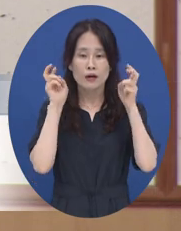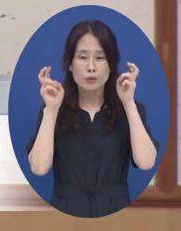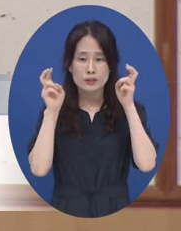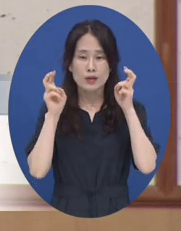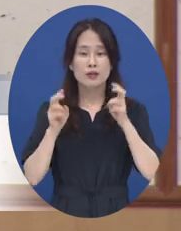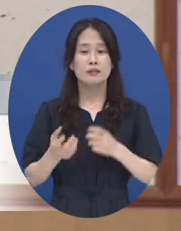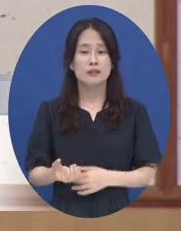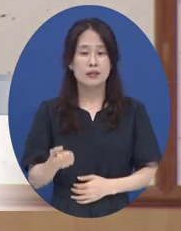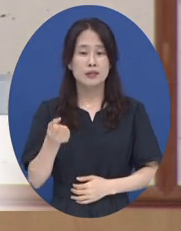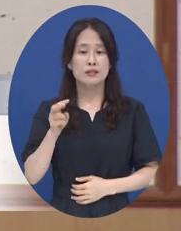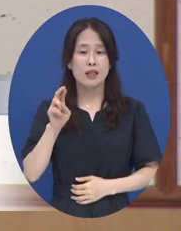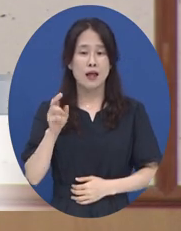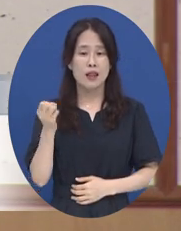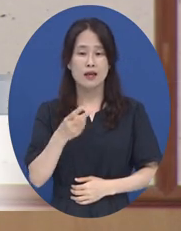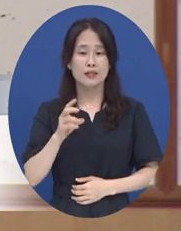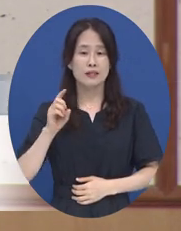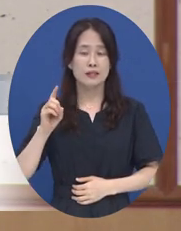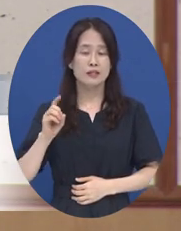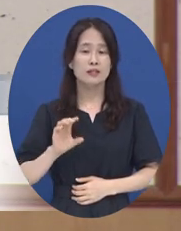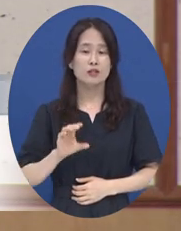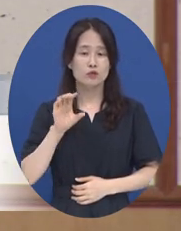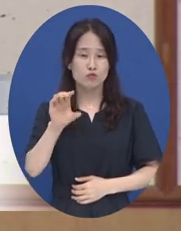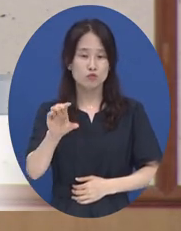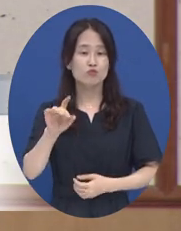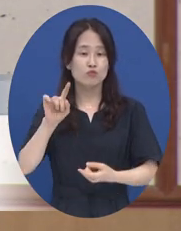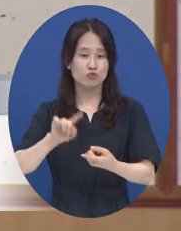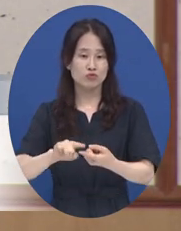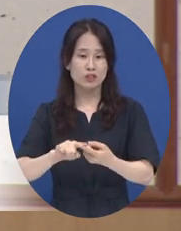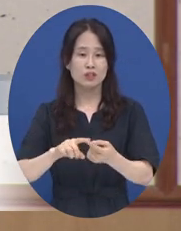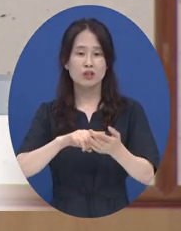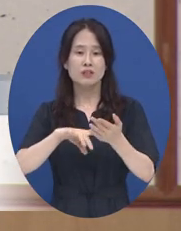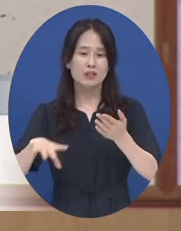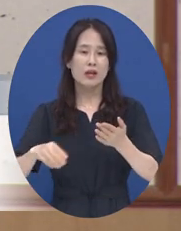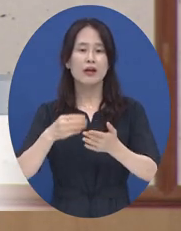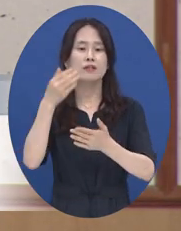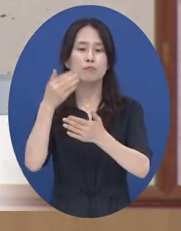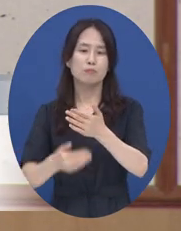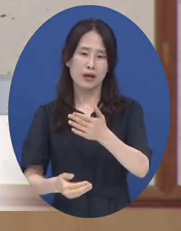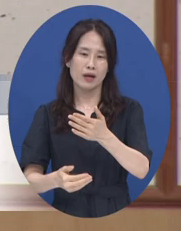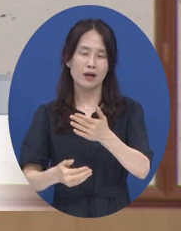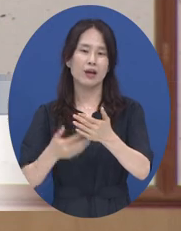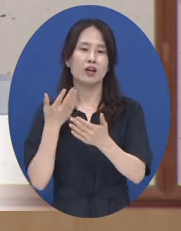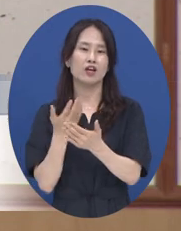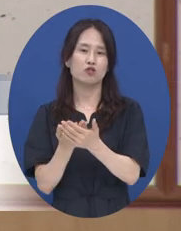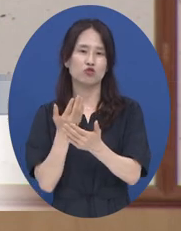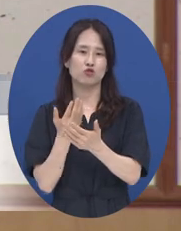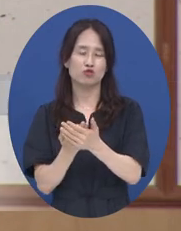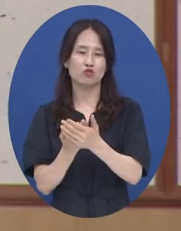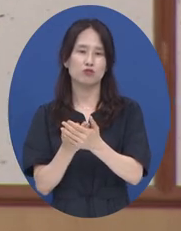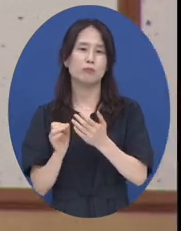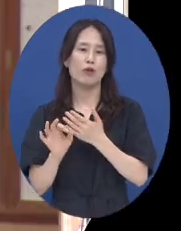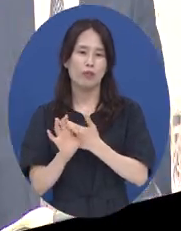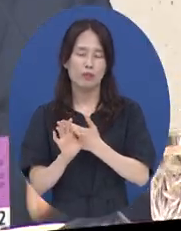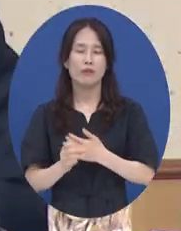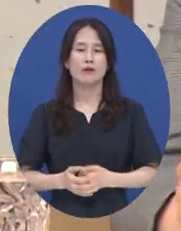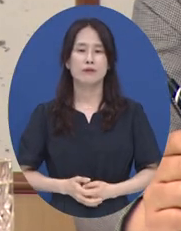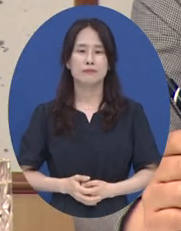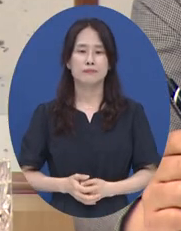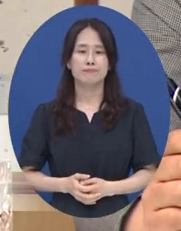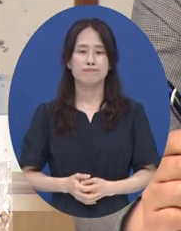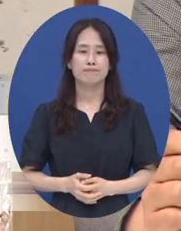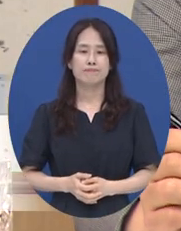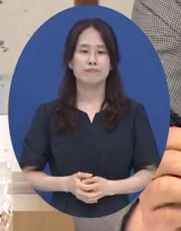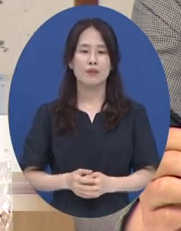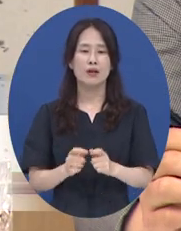소부장 산업이 소부장 기업들이 갖는 R&D 투자에 대해서 세액 공제를 좀 과감하게 해주셨으면.